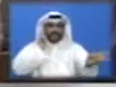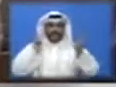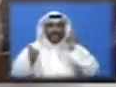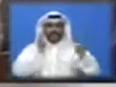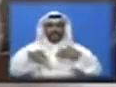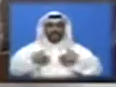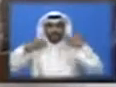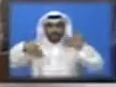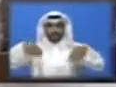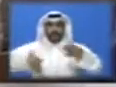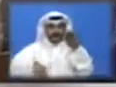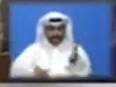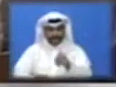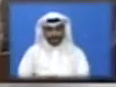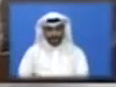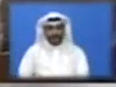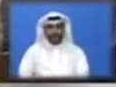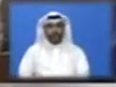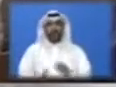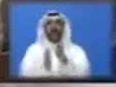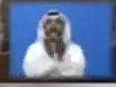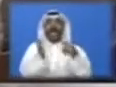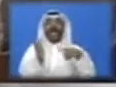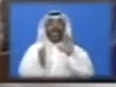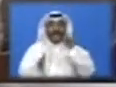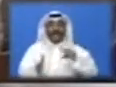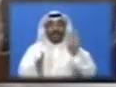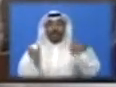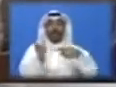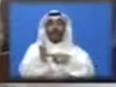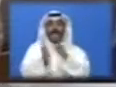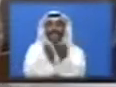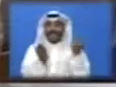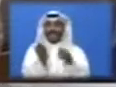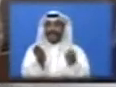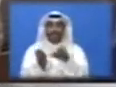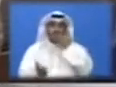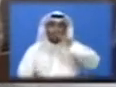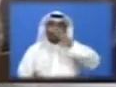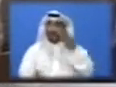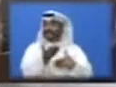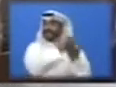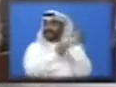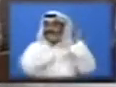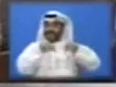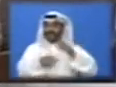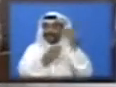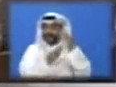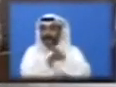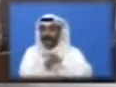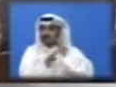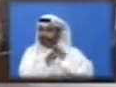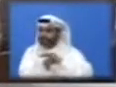بأسبوع ذوي الاحتياجات الخاصة. وكلية الآداب الحمد لله رب العالمين الآن صار لنا سنوات نعتني بهؤلاء